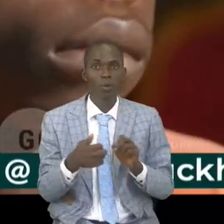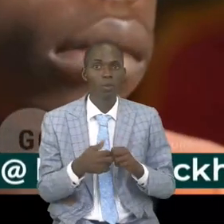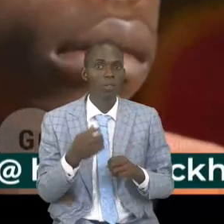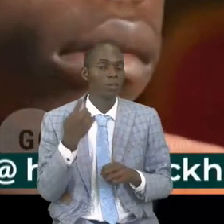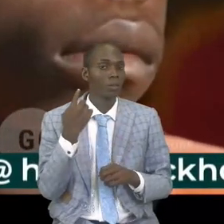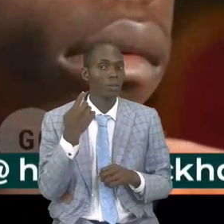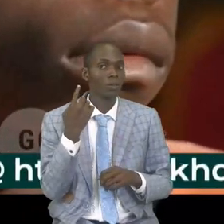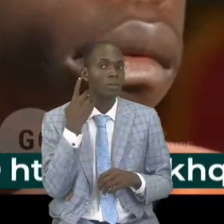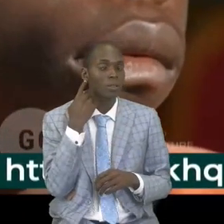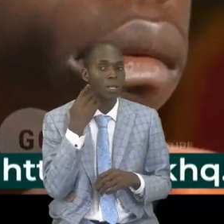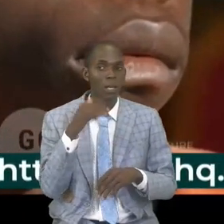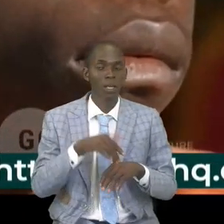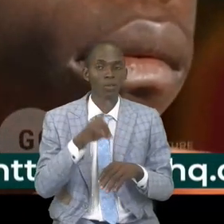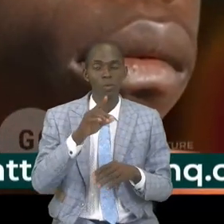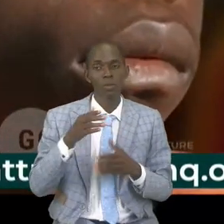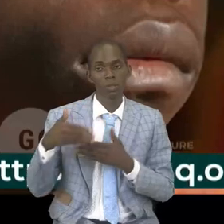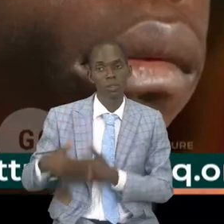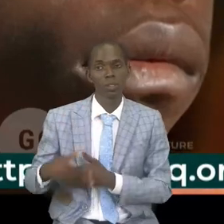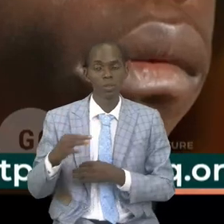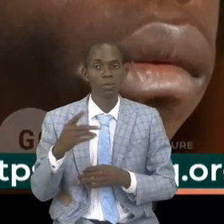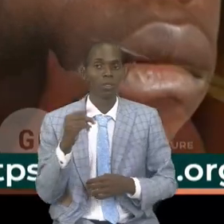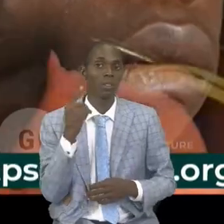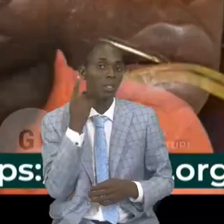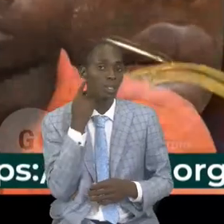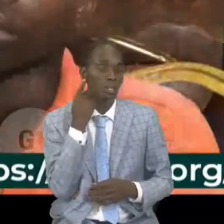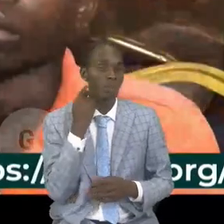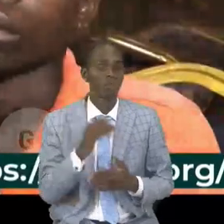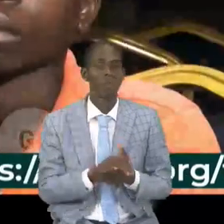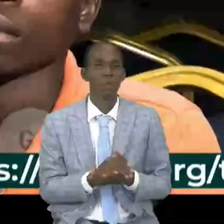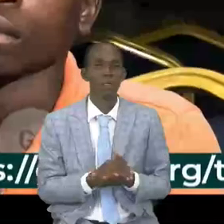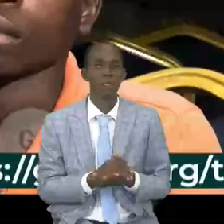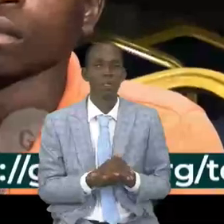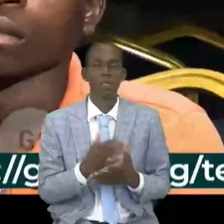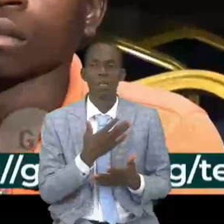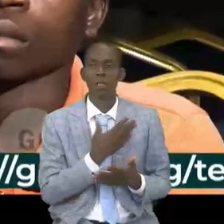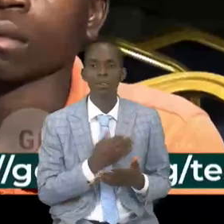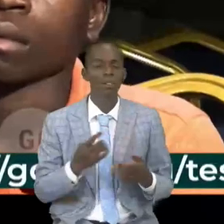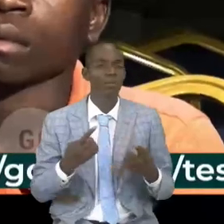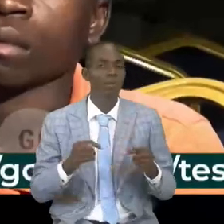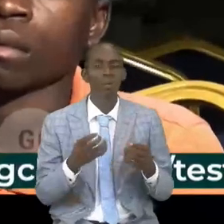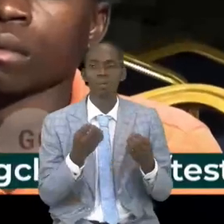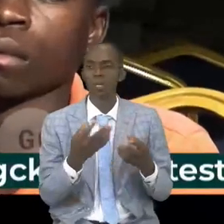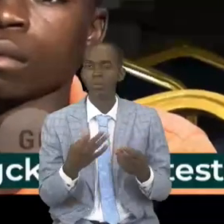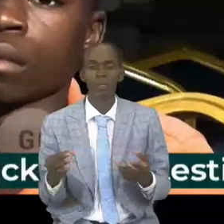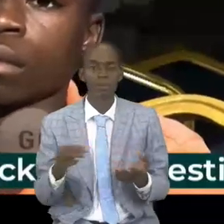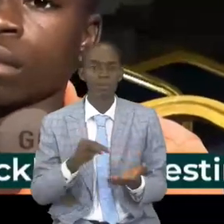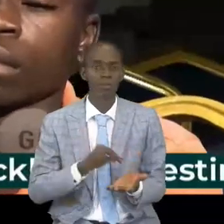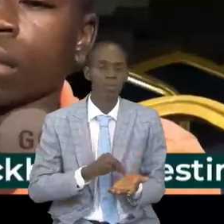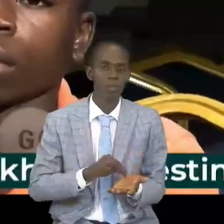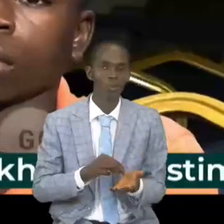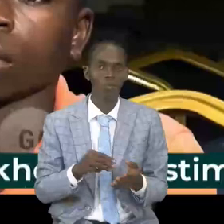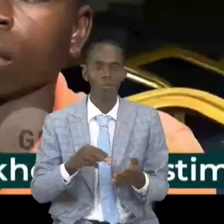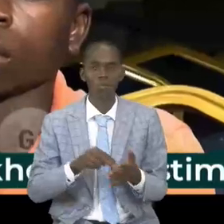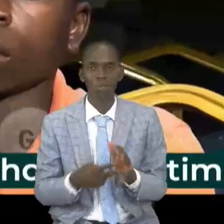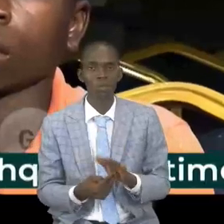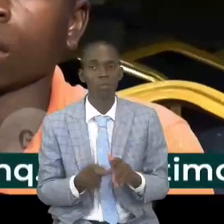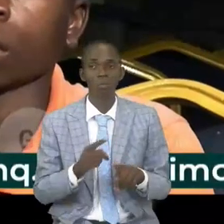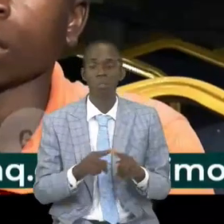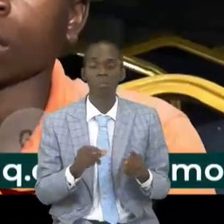Et c'est d'un côté de l'oreille qu'il écoutait. On a essayé tous les traitements sans